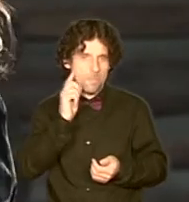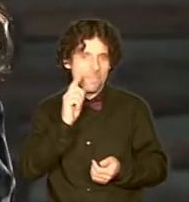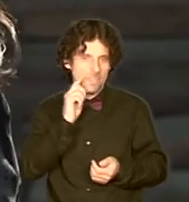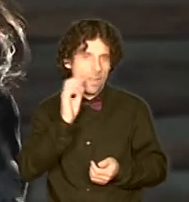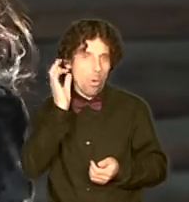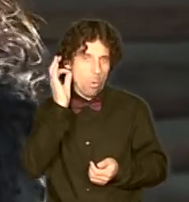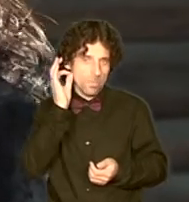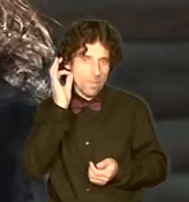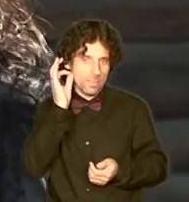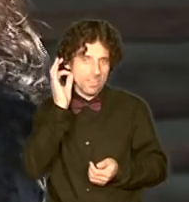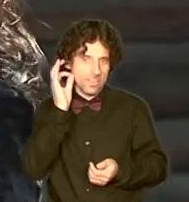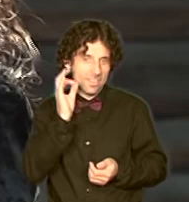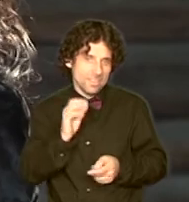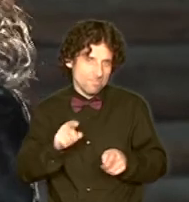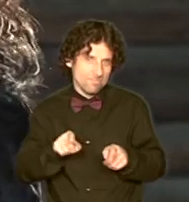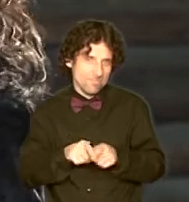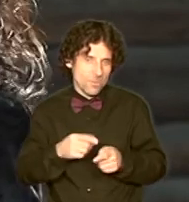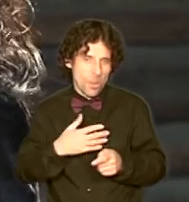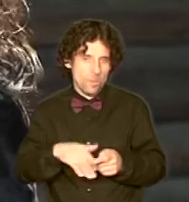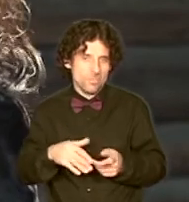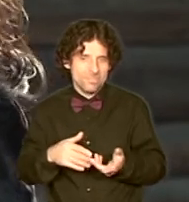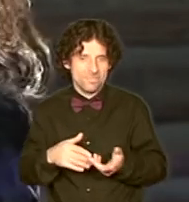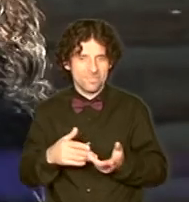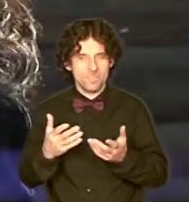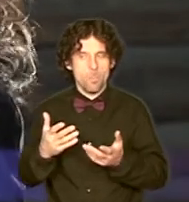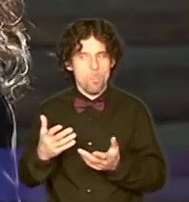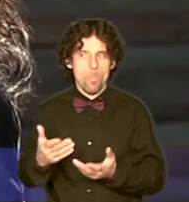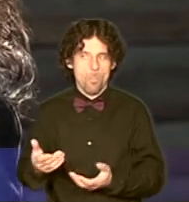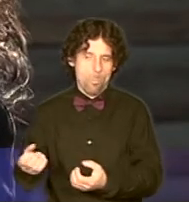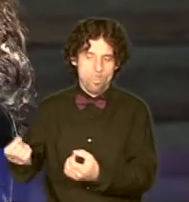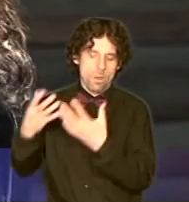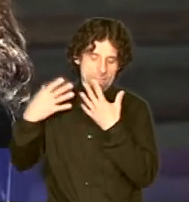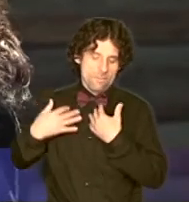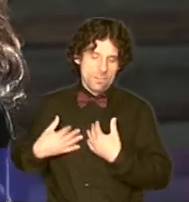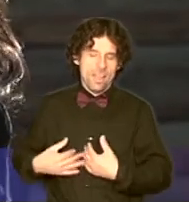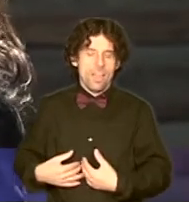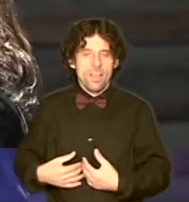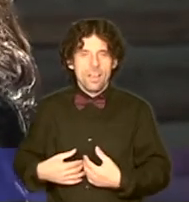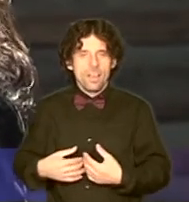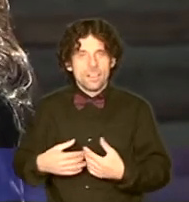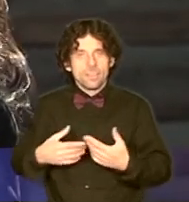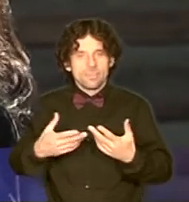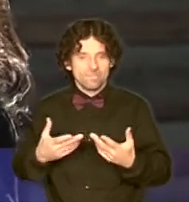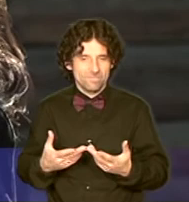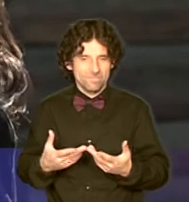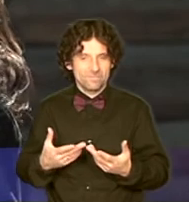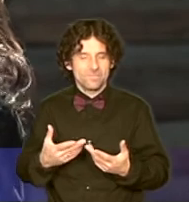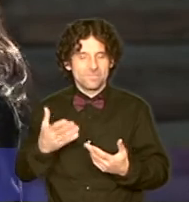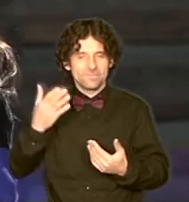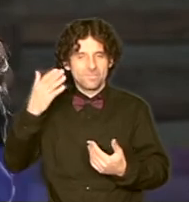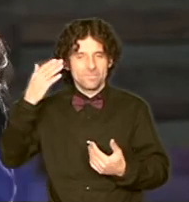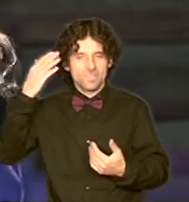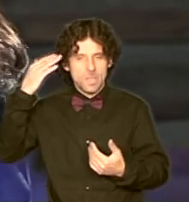zwyczaj męski, ale także wśród kobiet. No, która kobieta nie chciałaby być polana, prawda? Przynajmniej, jeżeli chodzi o